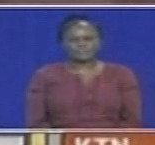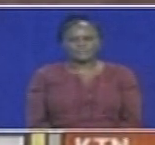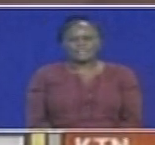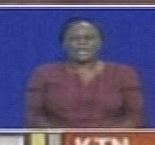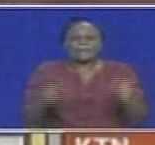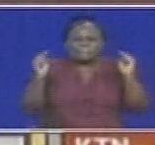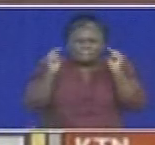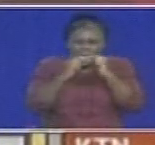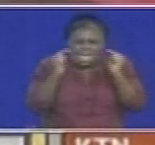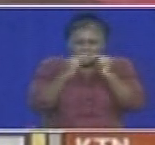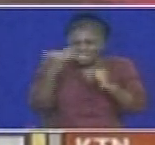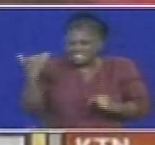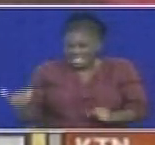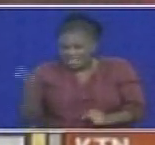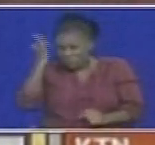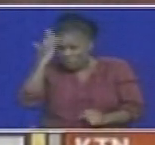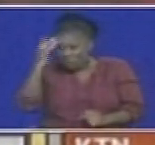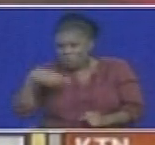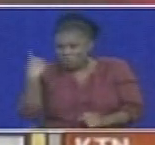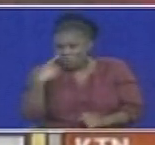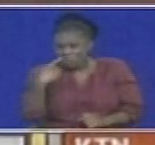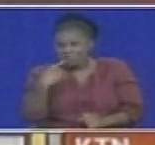Uchungua mwana au juaini mama.